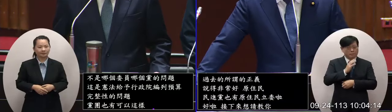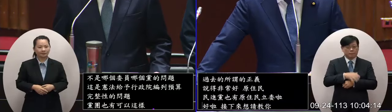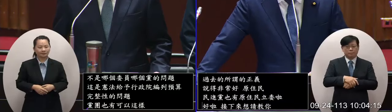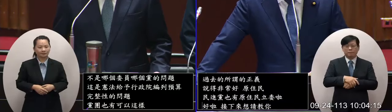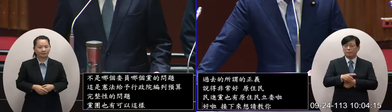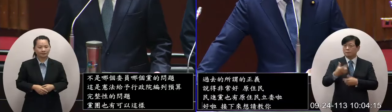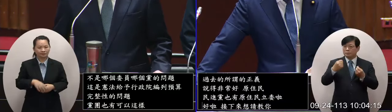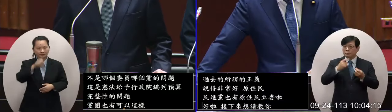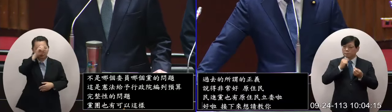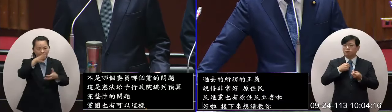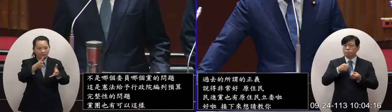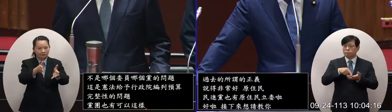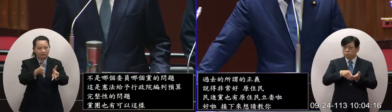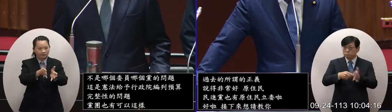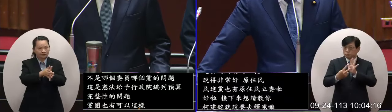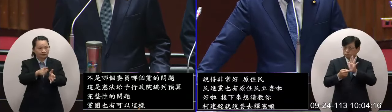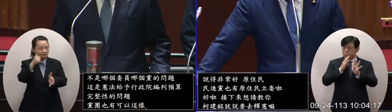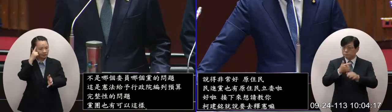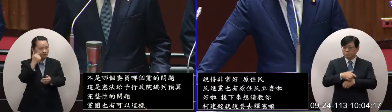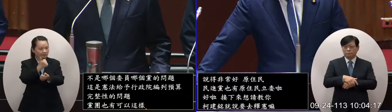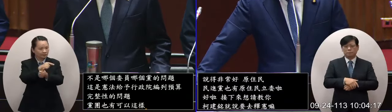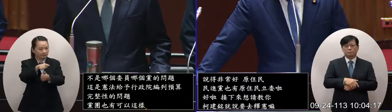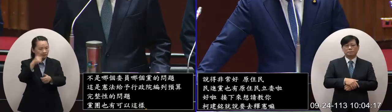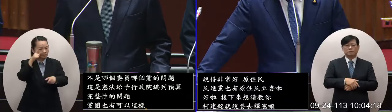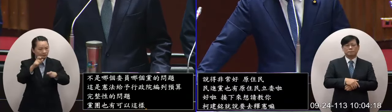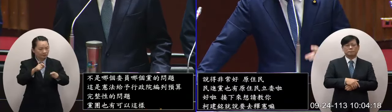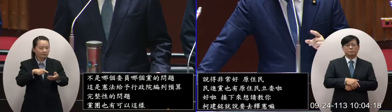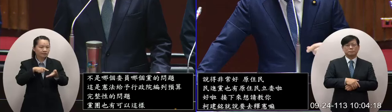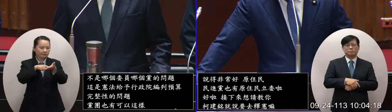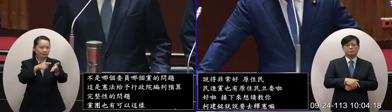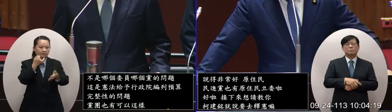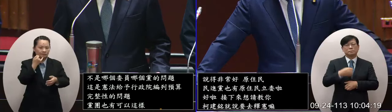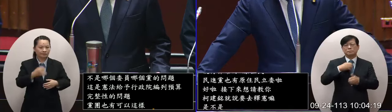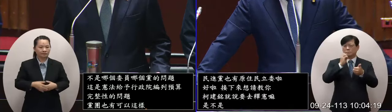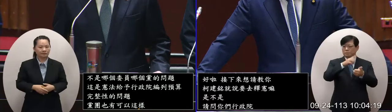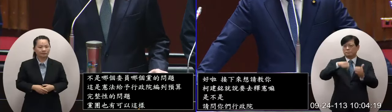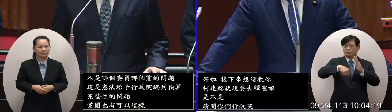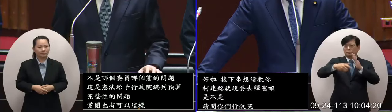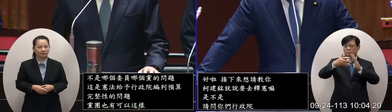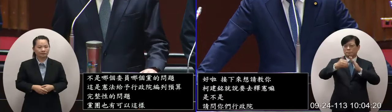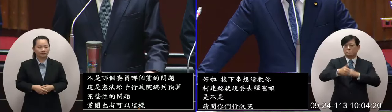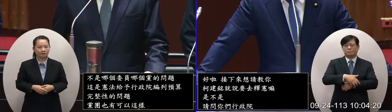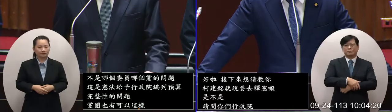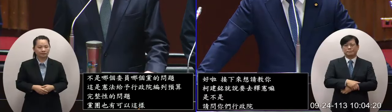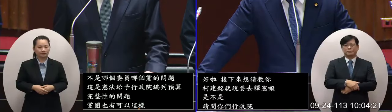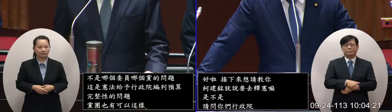团 还是打算走释宪？ 党团可以有这样的思维跟主张啊。 我要跟院长说，